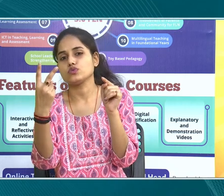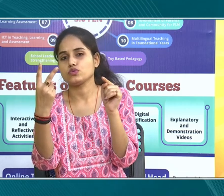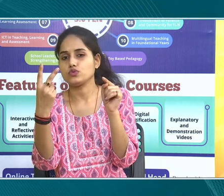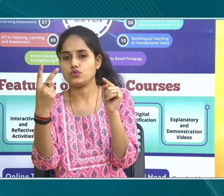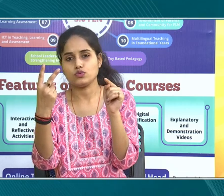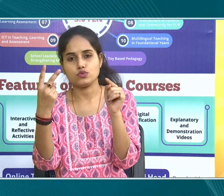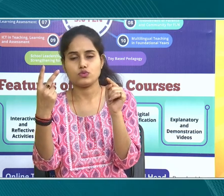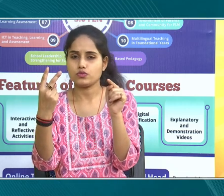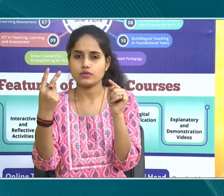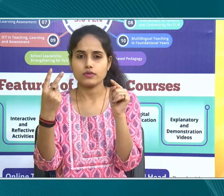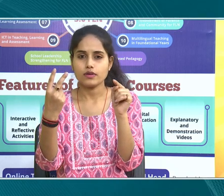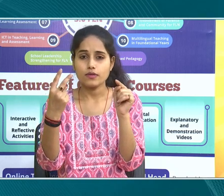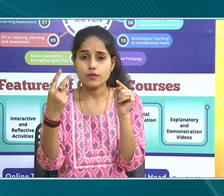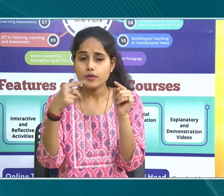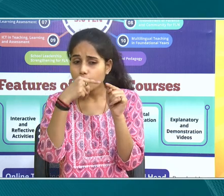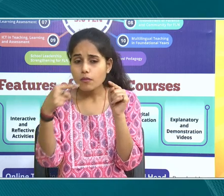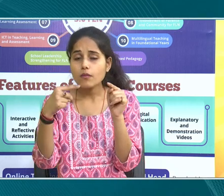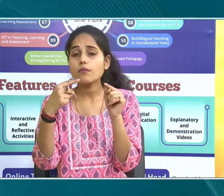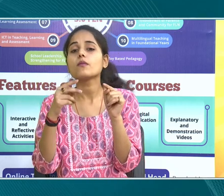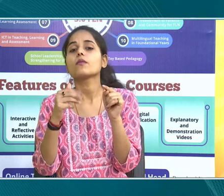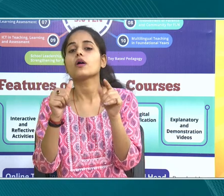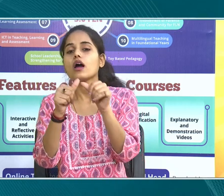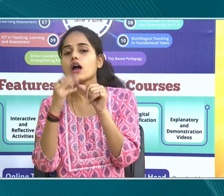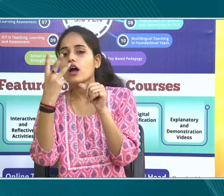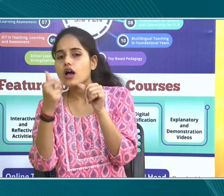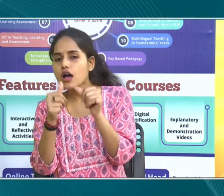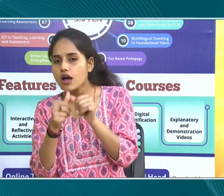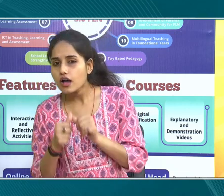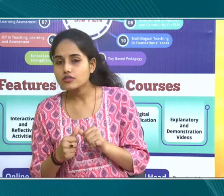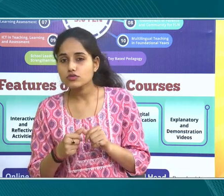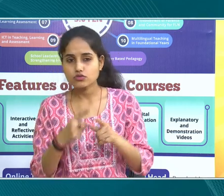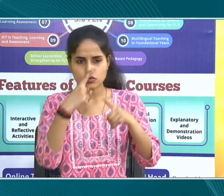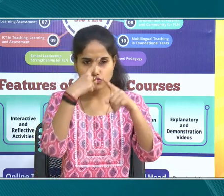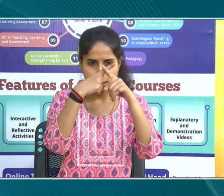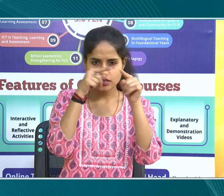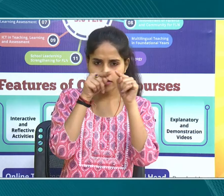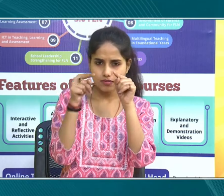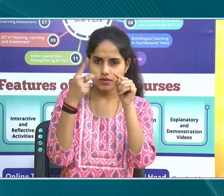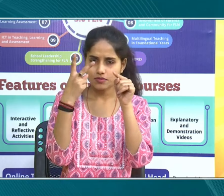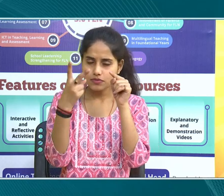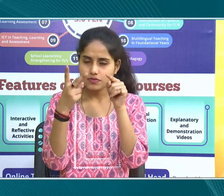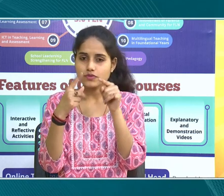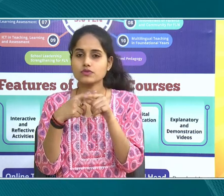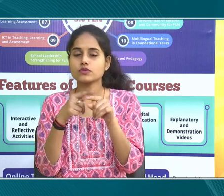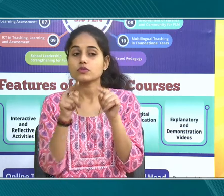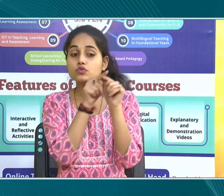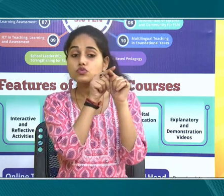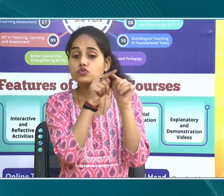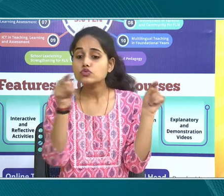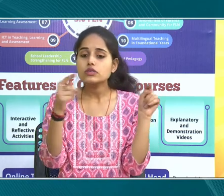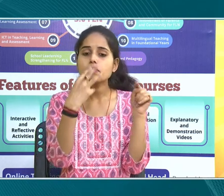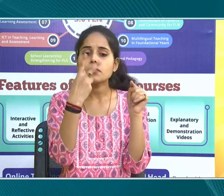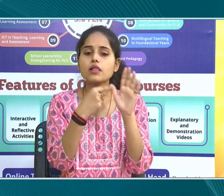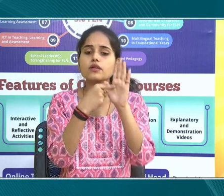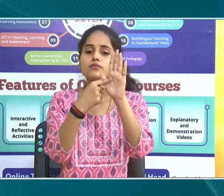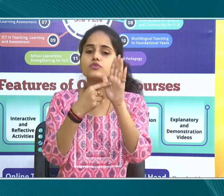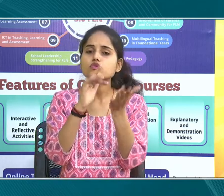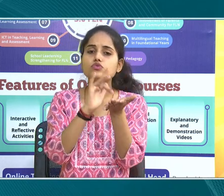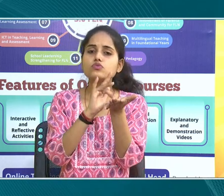उसमें से घाट करनी है एक्स में से दो घटना है तो उसे नंबर लाइन पर कहां आएगा